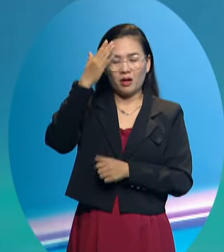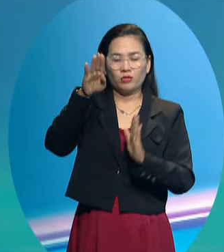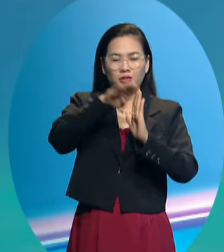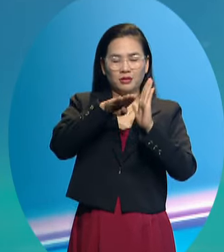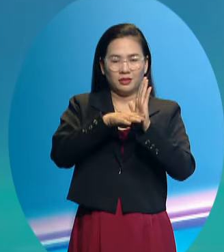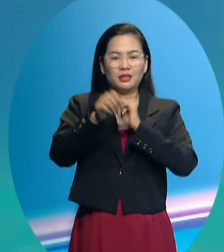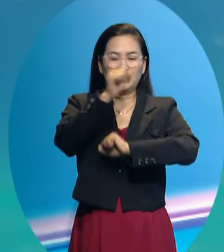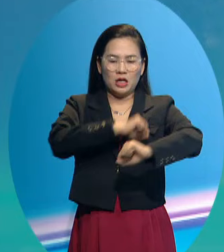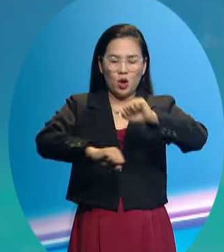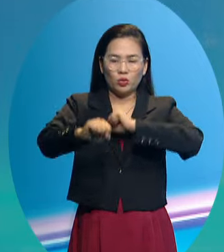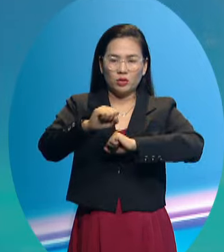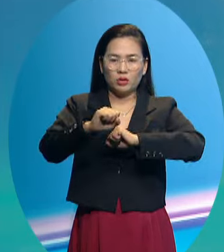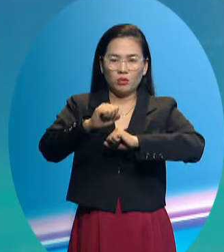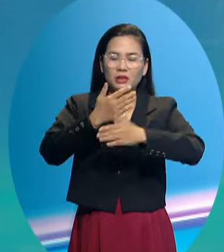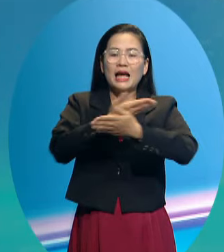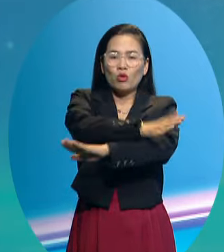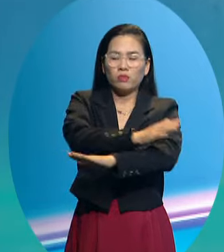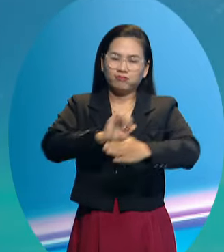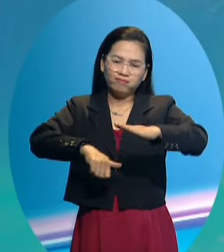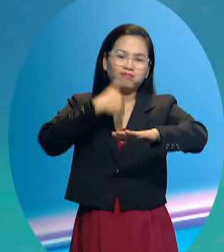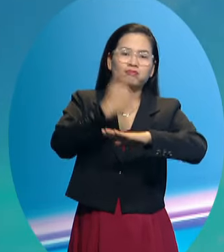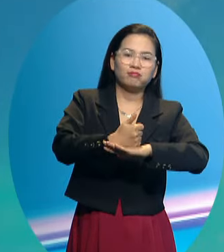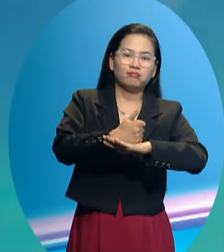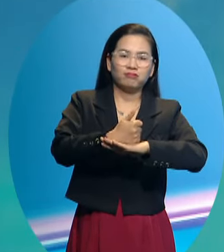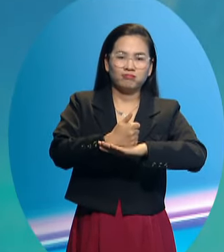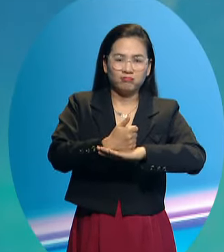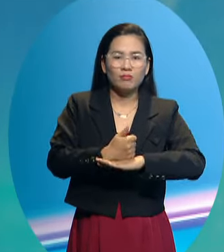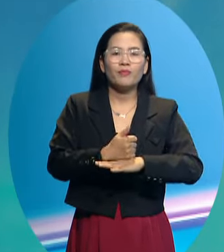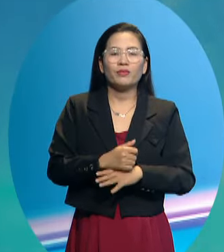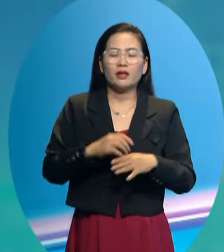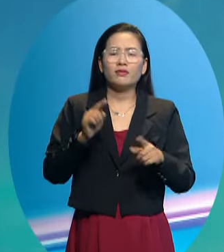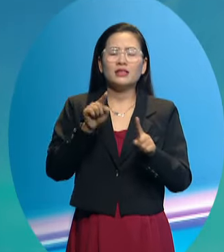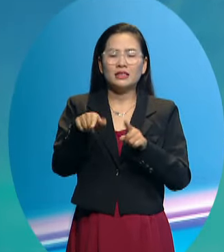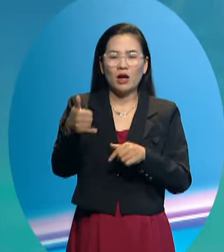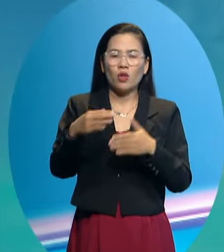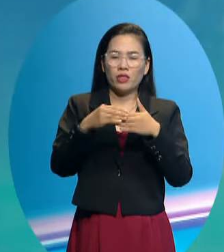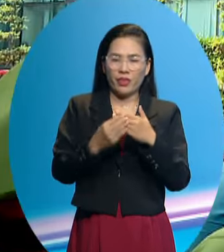tự an toàn giao thông trong dịp Tết dương lịch Tết Nguyên đáng giáp thình và lễ hội Xuân